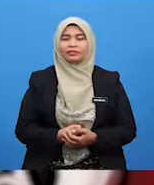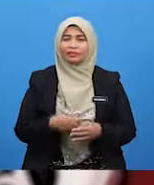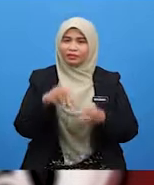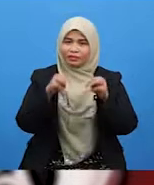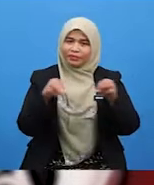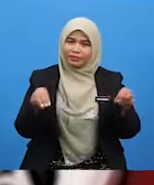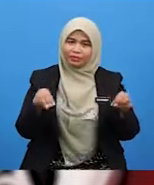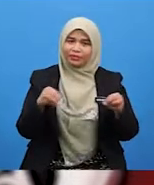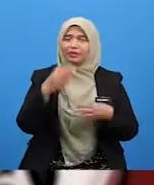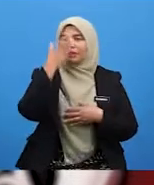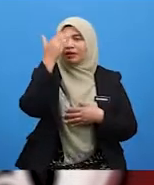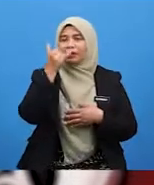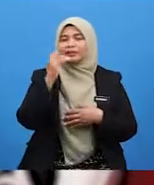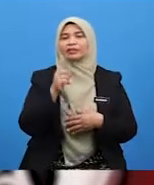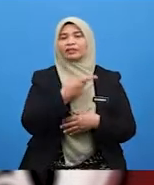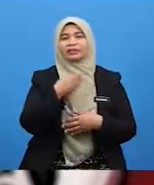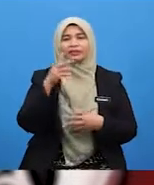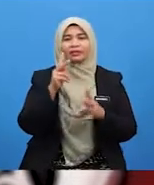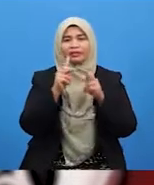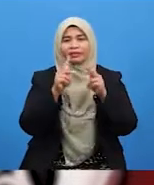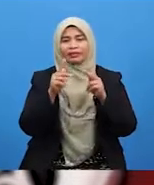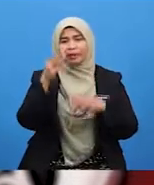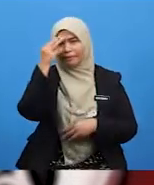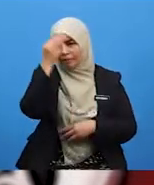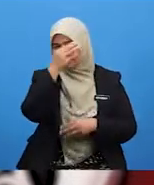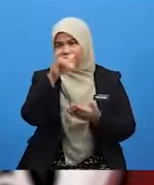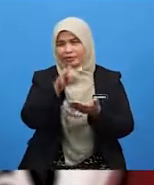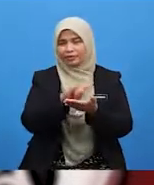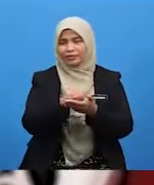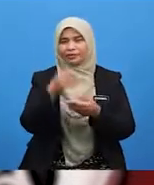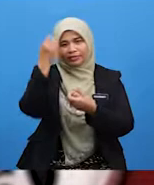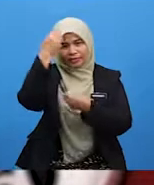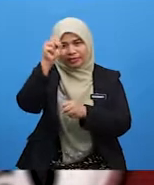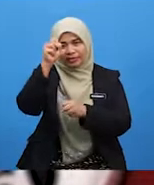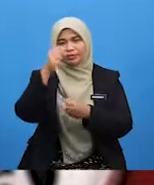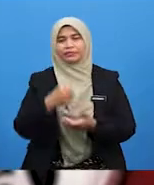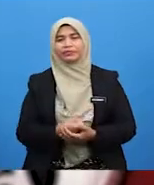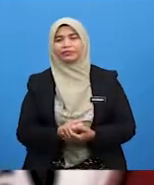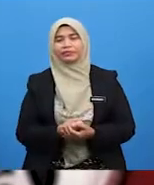Murid-murid, kenapa kita katakan malaikat itu setia?